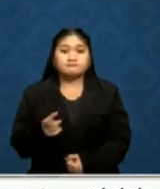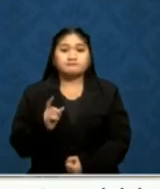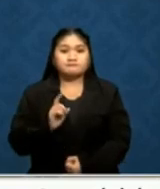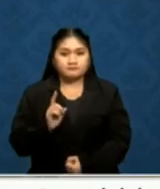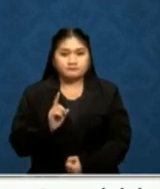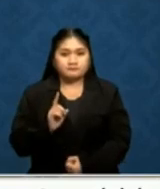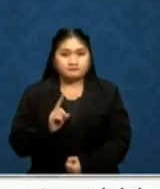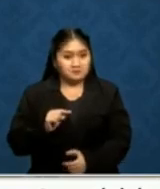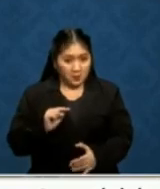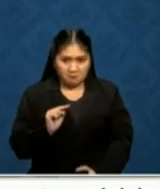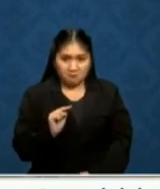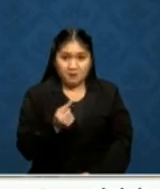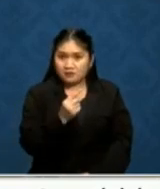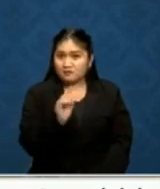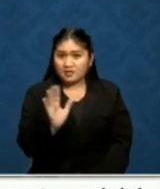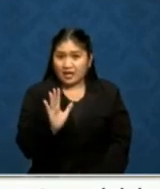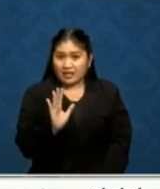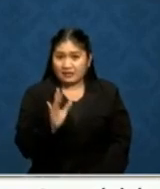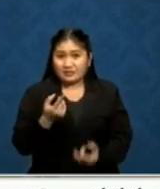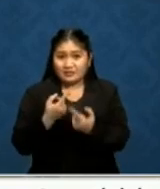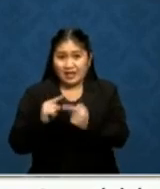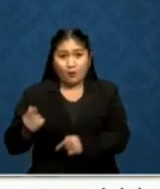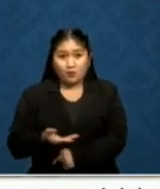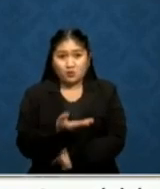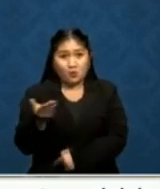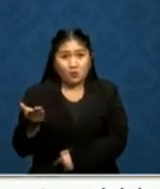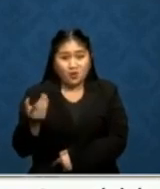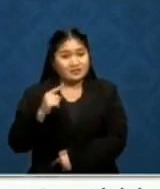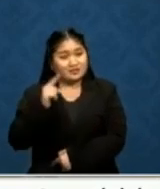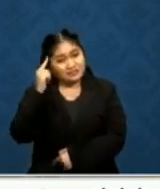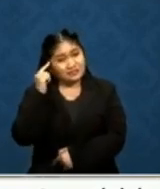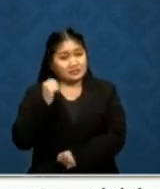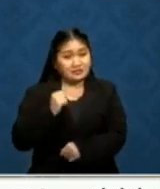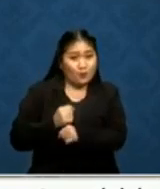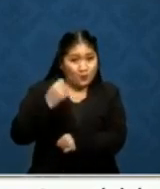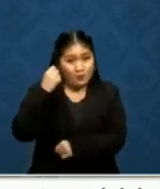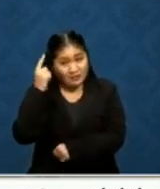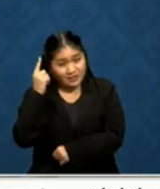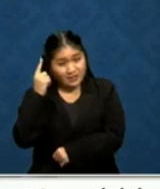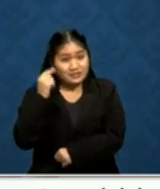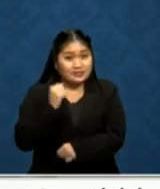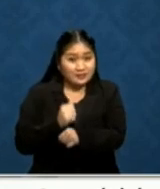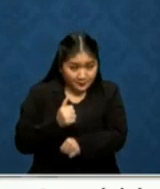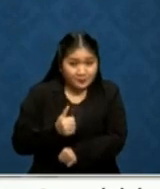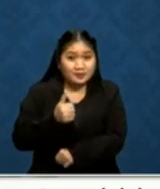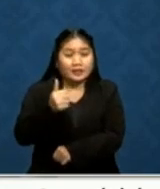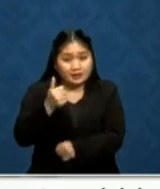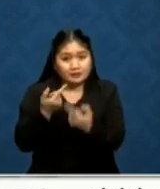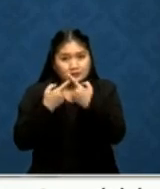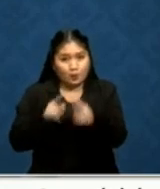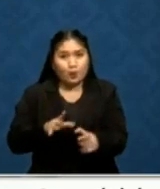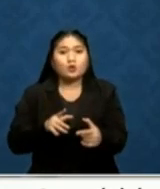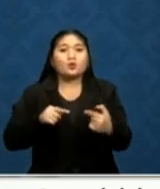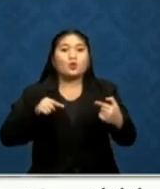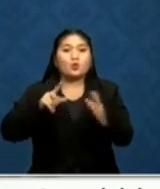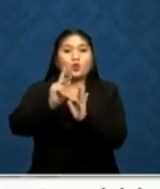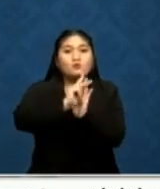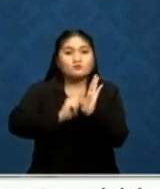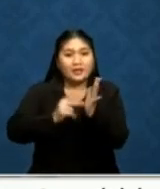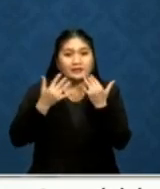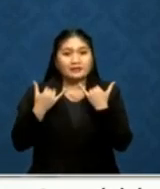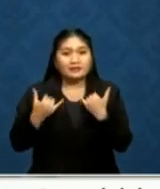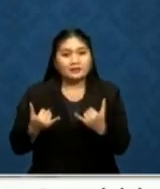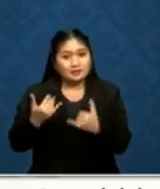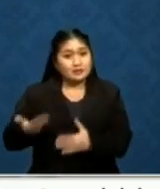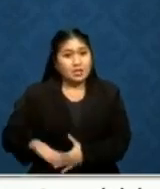ม่ใช่เรื่องใหม่แต่ก็ไม่ใช่เรื่องที่ทุกคนจะไม่สามารถทำความเข้าใจร่วมกันได้การผ่านกฎหมายฉบับนี้นะคะจะช่วย